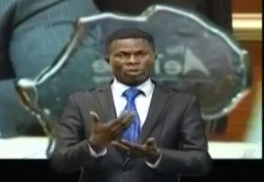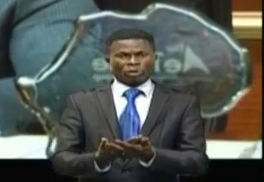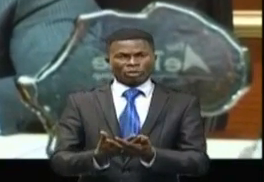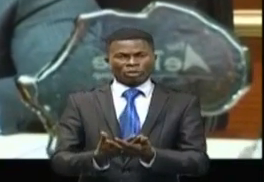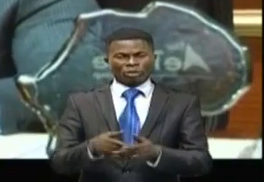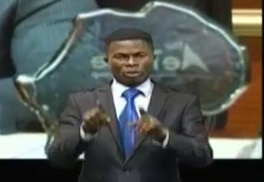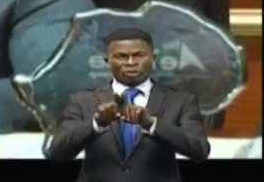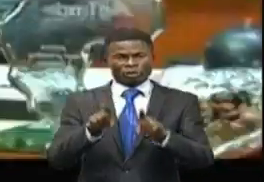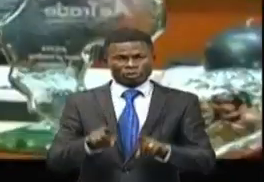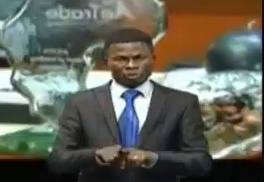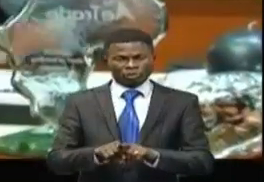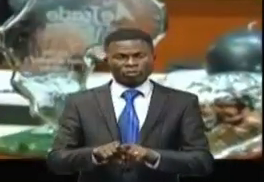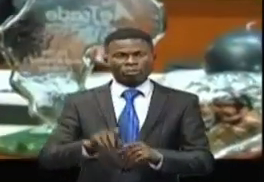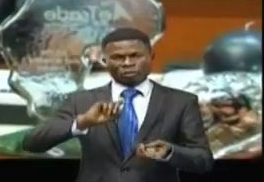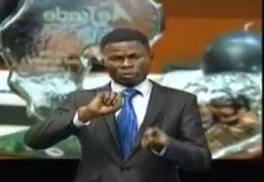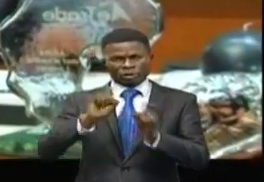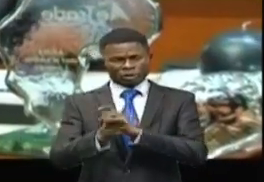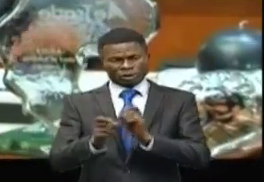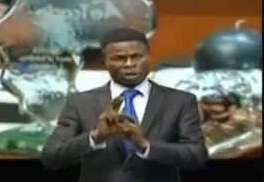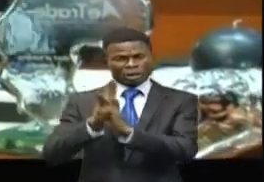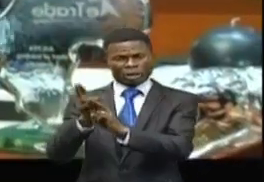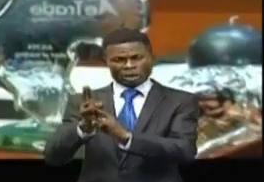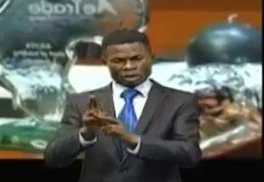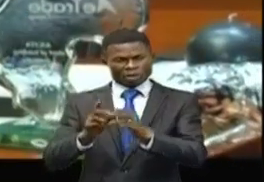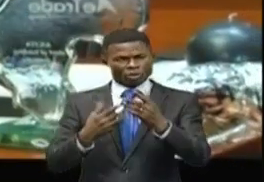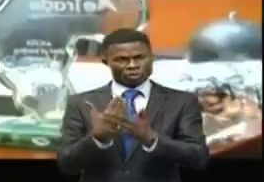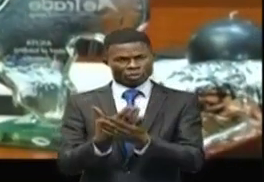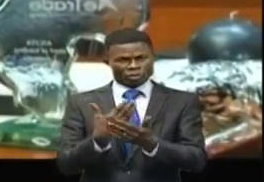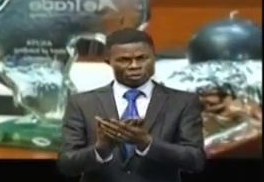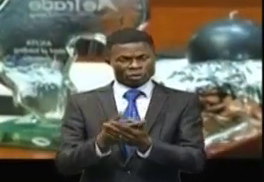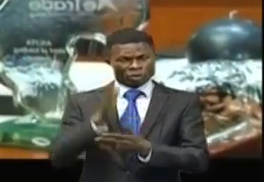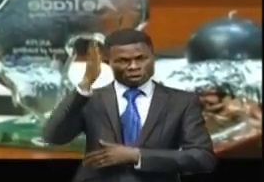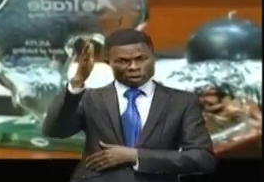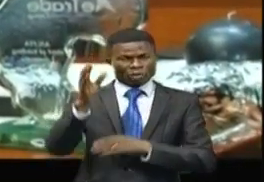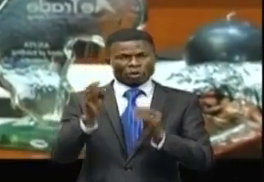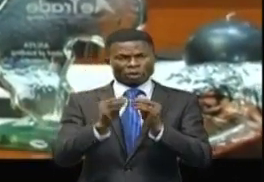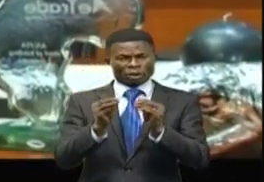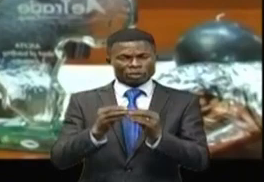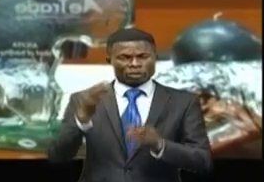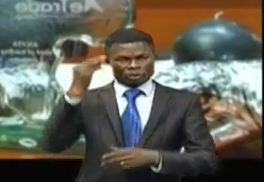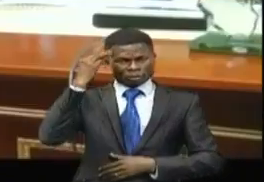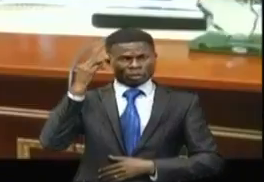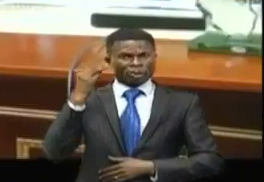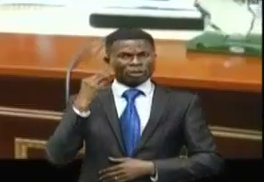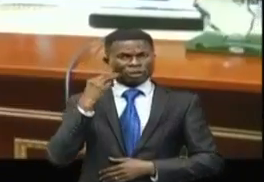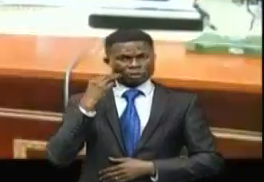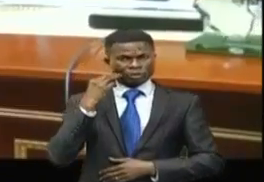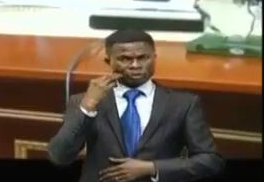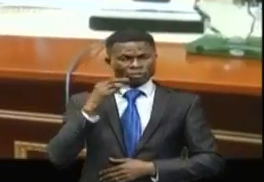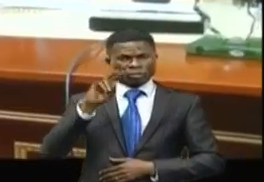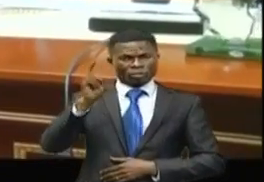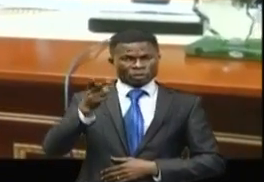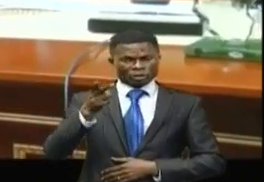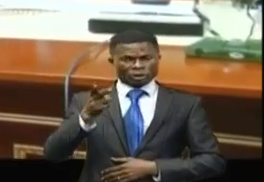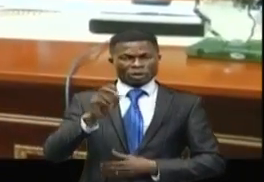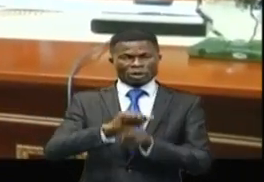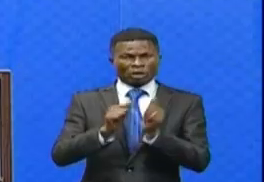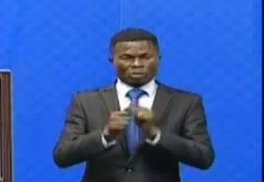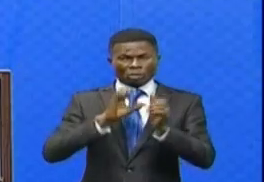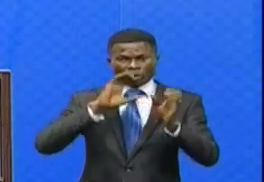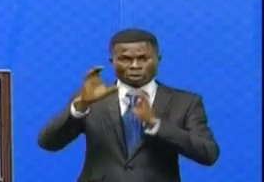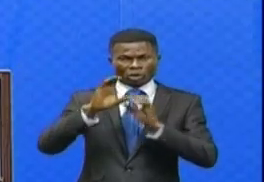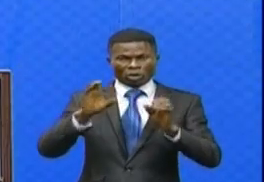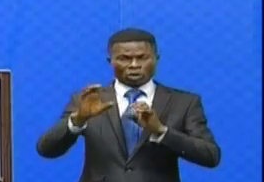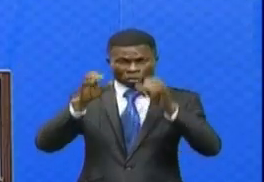à préparer un rapport circonstancié au prochain conseil des ministres le deuxième point de la communication du